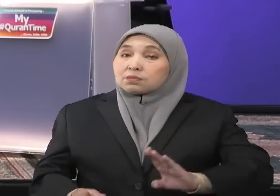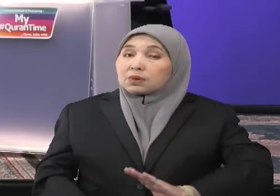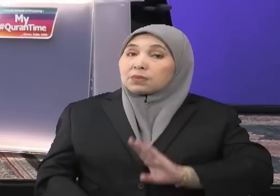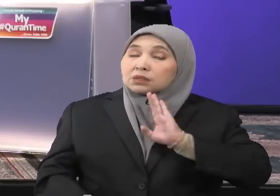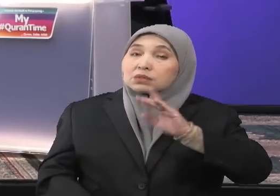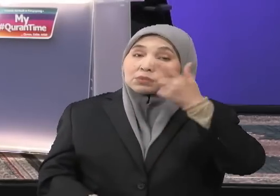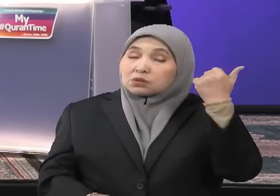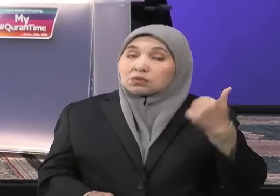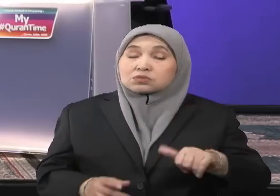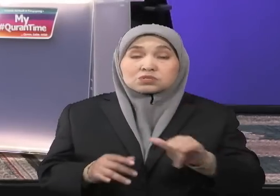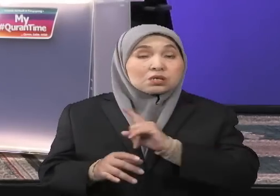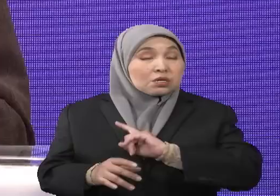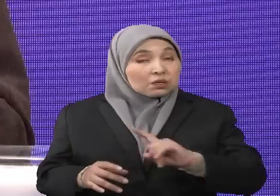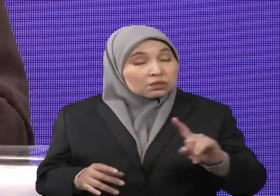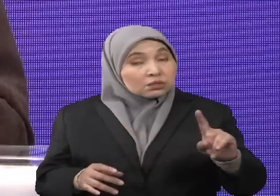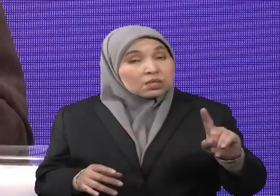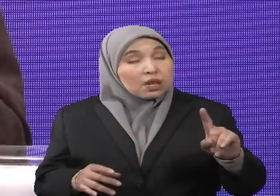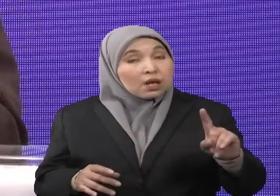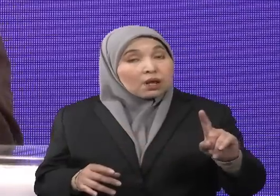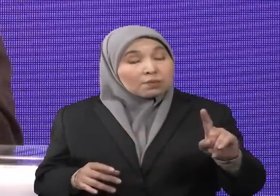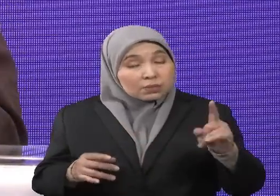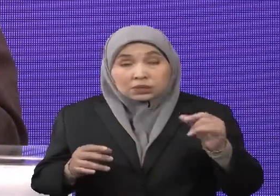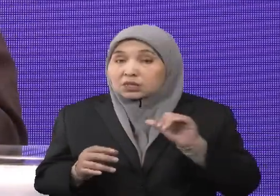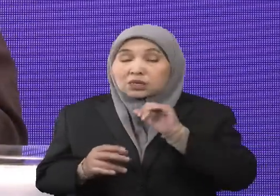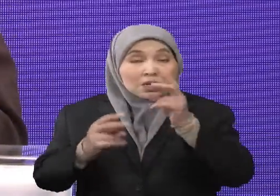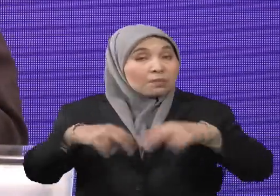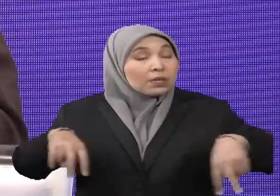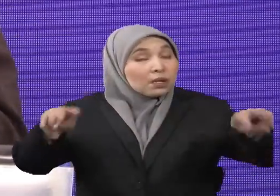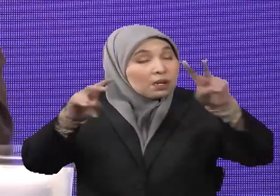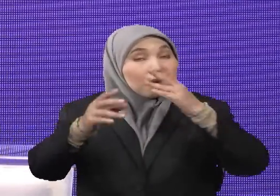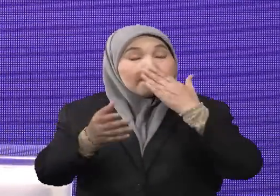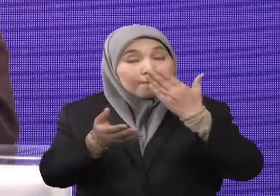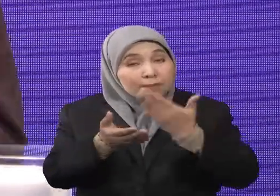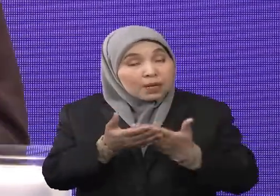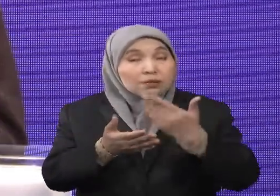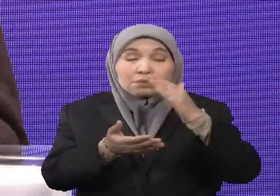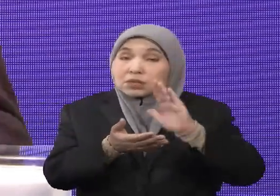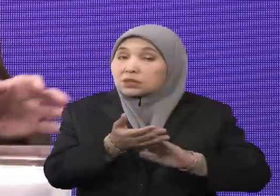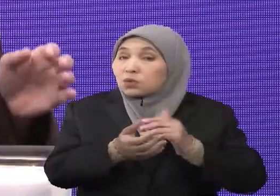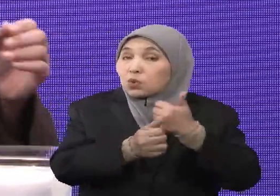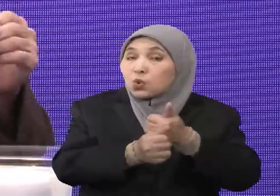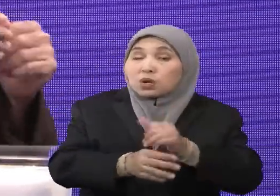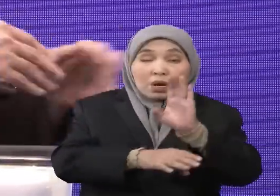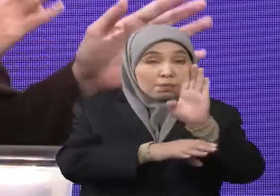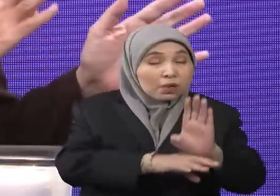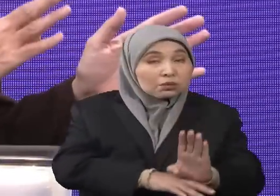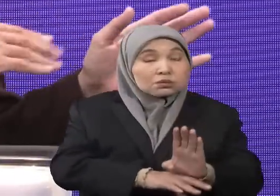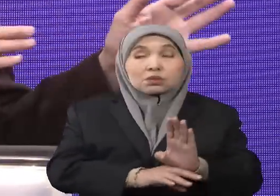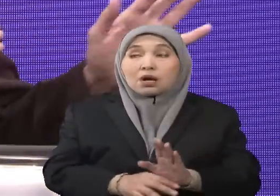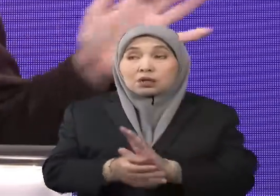Alquran tidak rasis Islam Alquran tidak menilai sesuatu baik berdasar ke bangsa kita tidak tahu semua